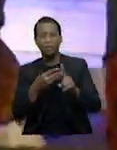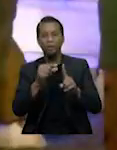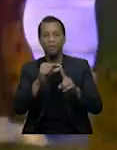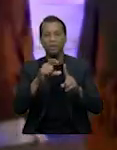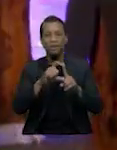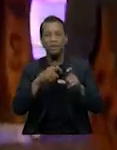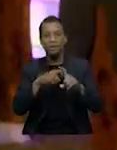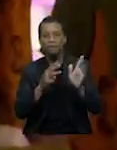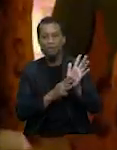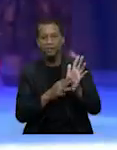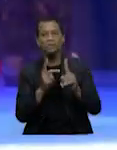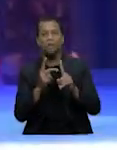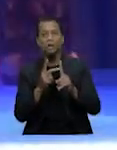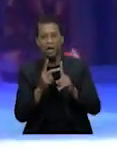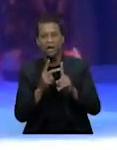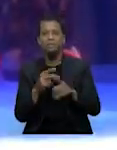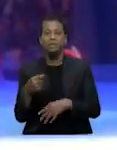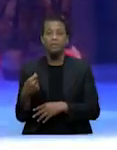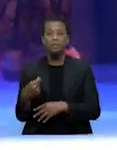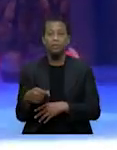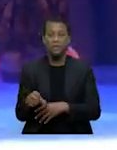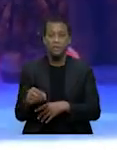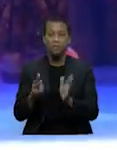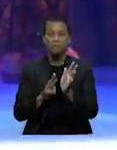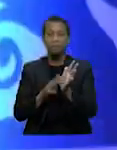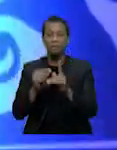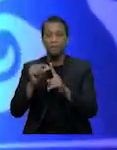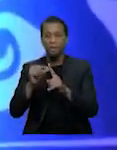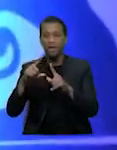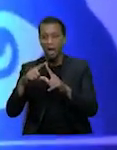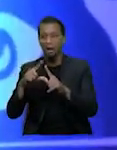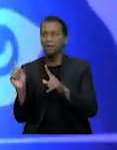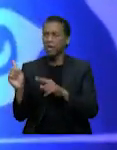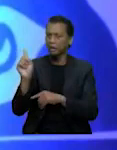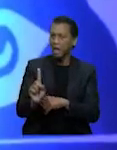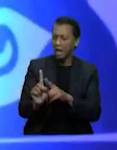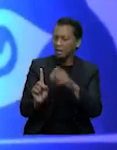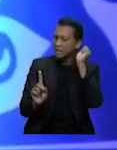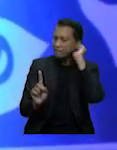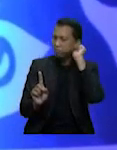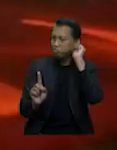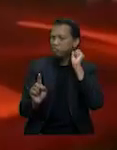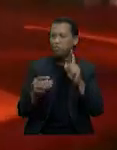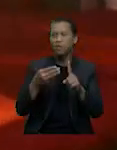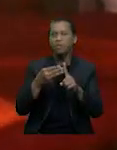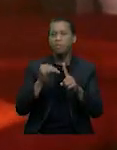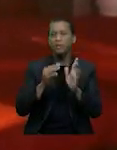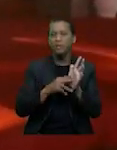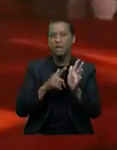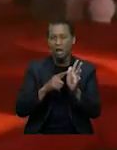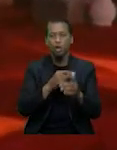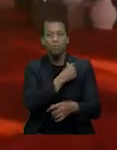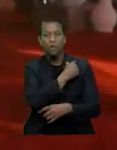Semarang dihadiri oleh Menteri Pemberdayaan Perempuan dan Perlindungan Anak I. Gusti Ayu Bintang Darmawati, Gubernur Jawa Tengah Ganjar Pranowo beserta